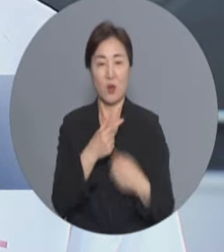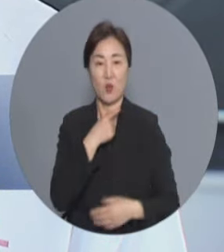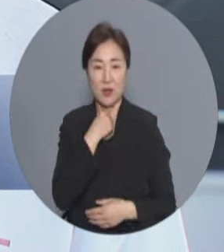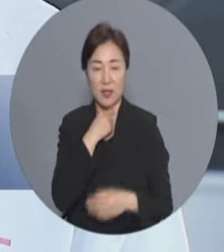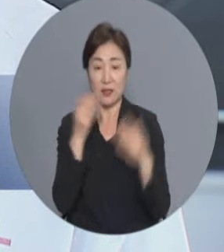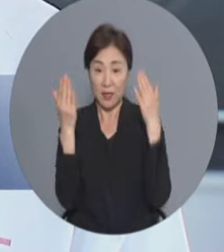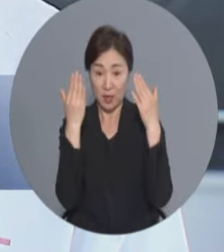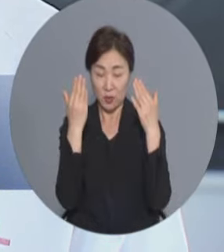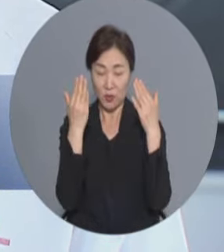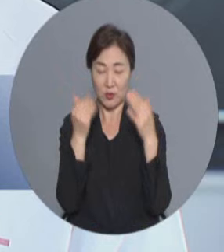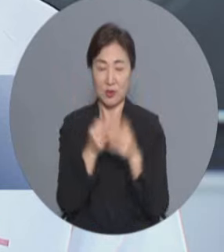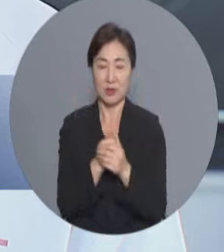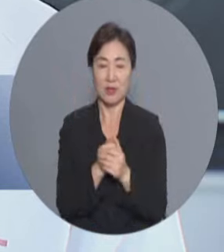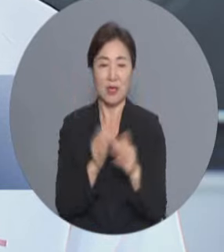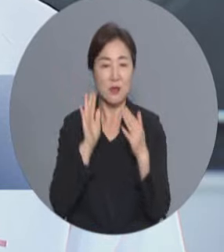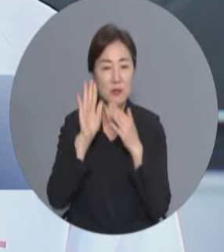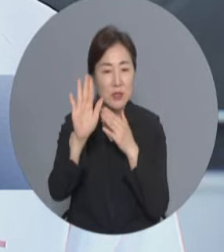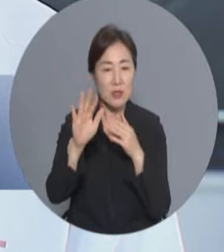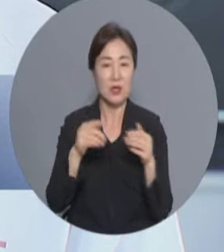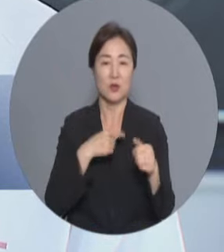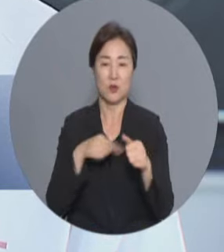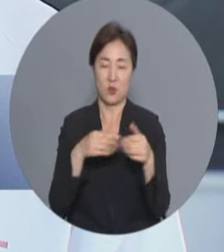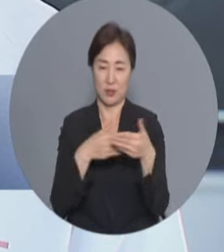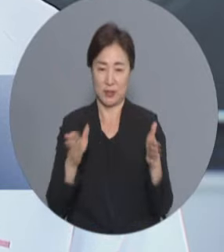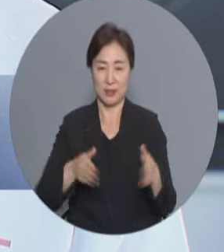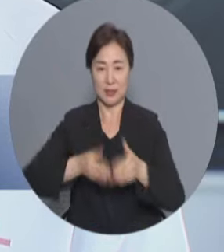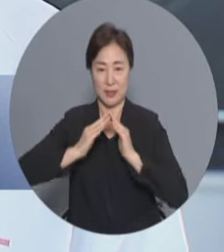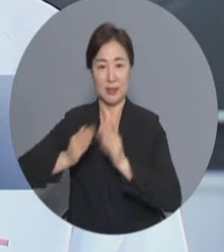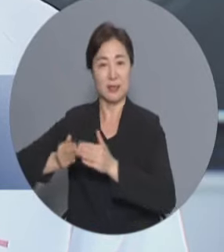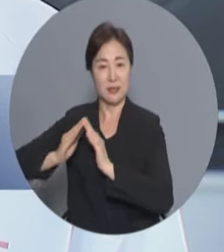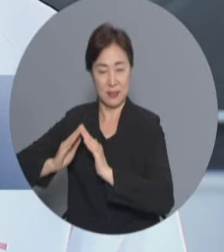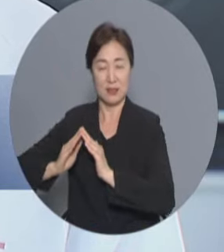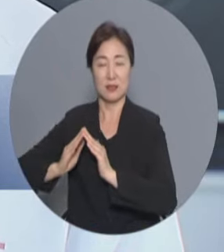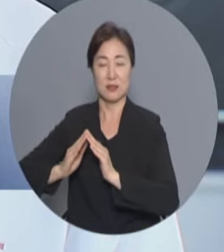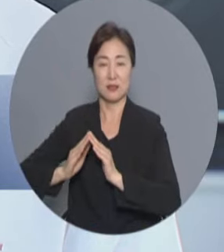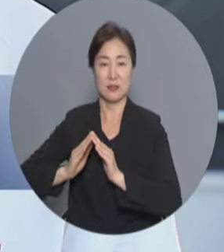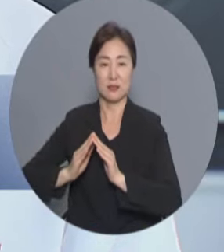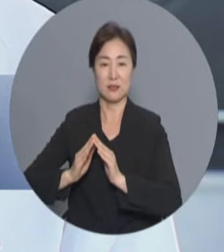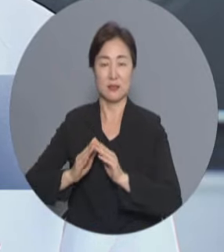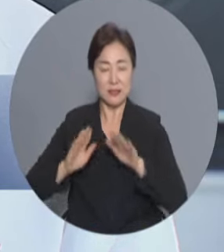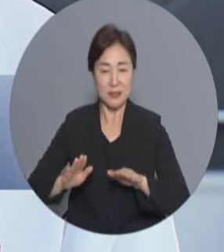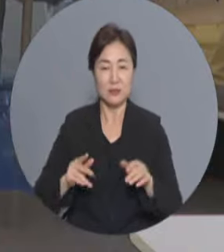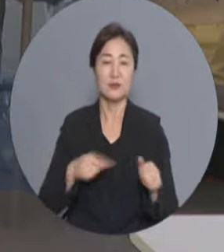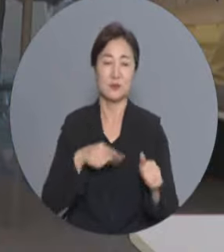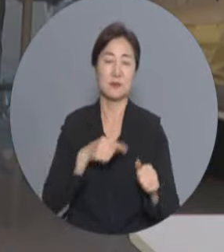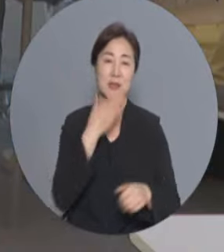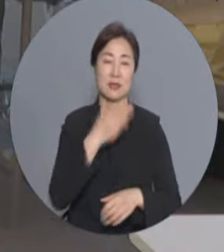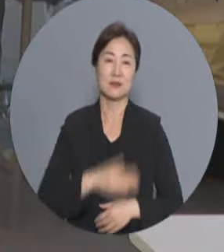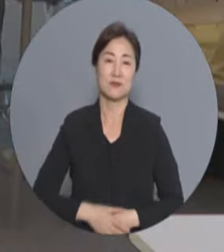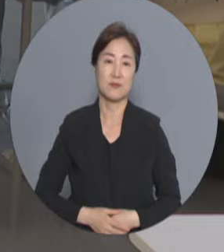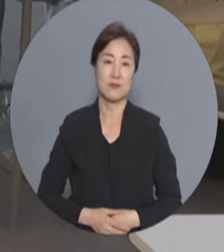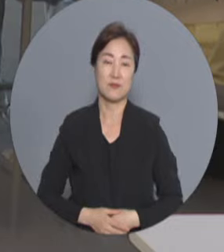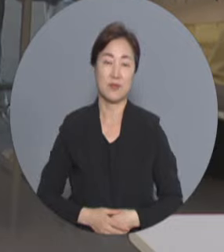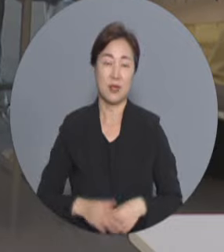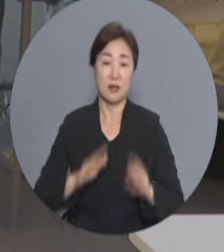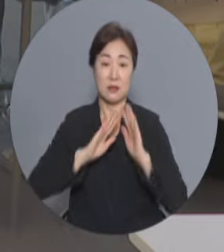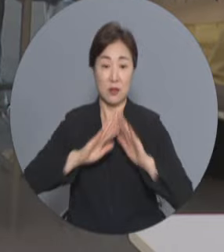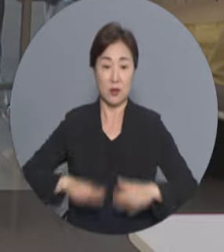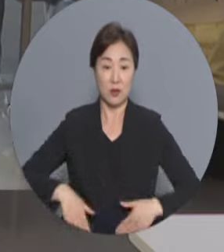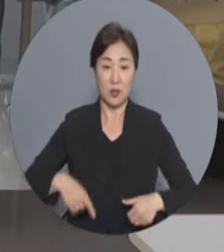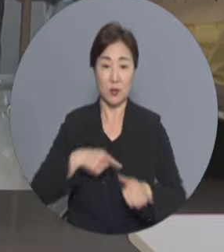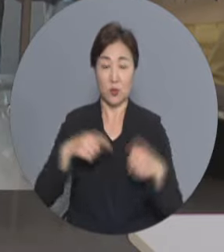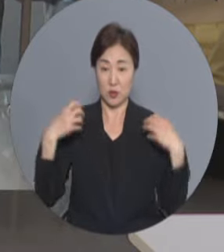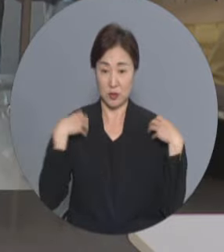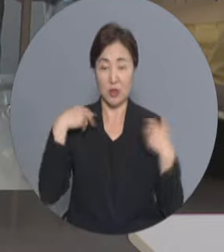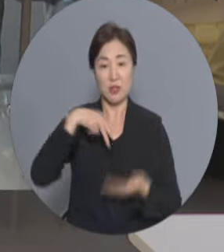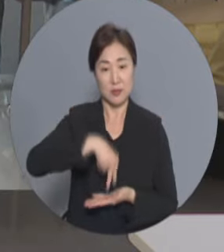학교는 미래교실을 바로 설치를 해서 바로 수업에 들어갈 수 있도록. 전남교육청은 실제